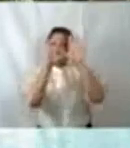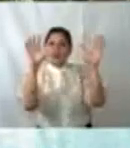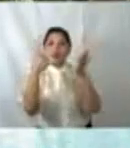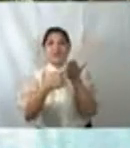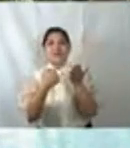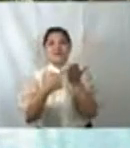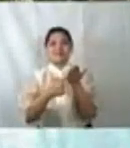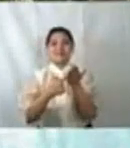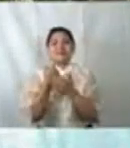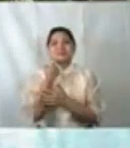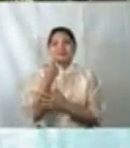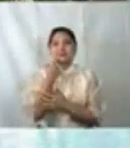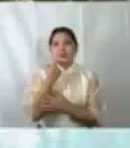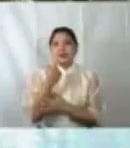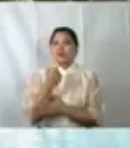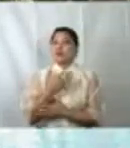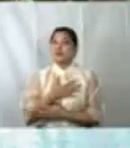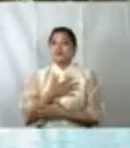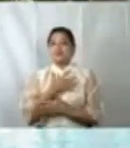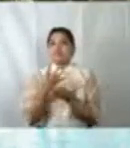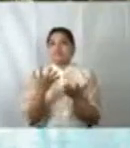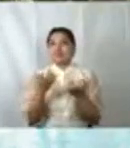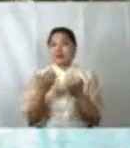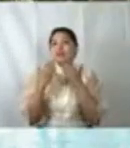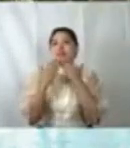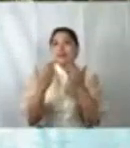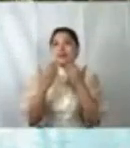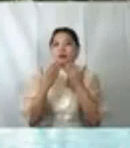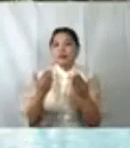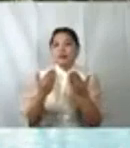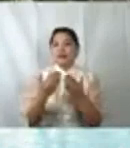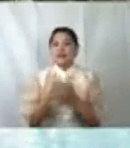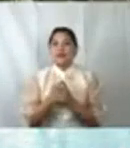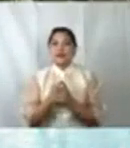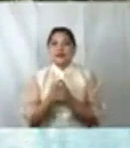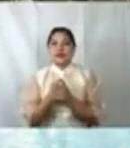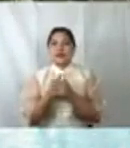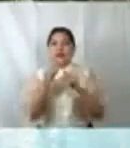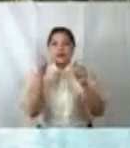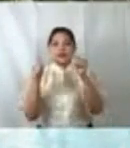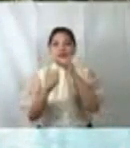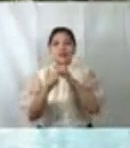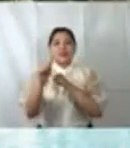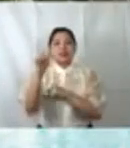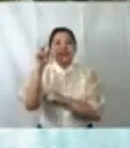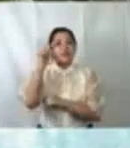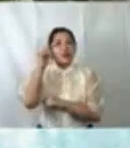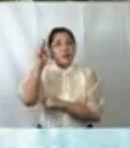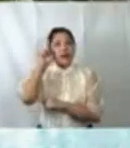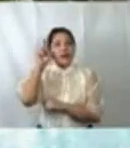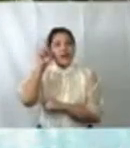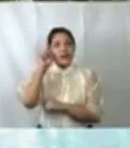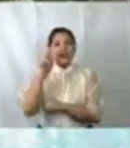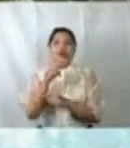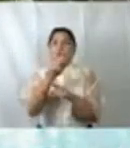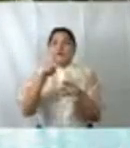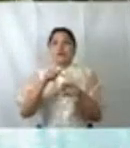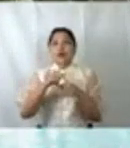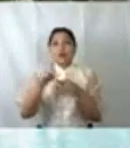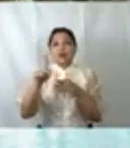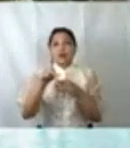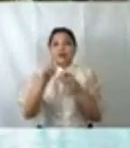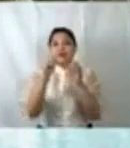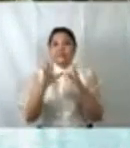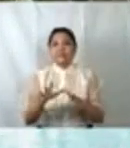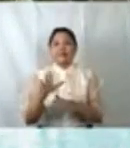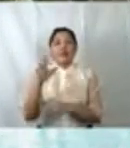paksang tinalakay, ay nais po muna naming pasalamatan si Yusek Tulisito Umali at si Professor